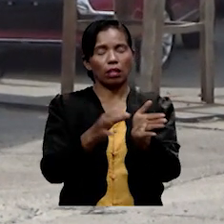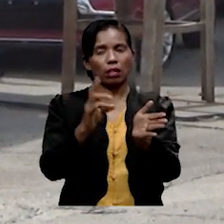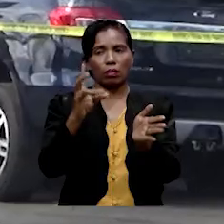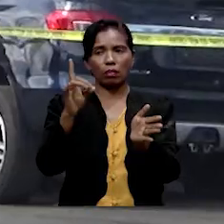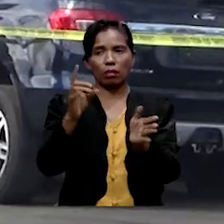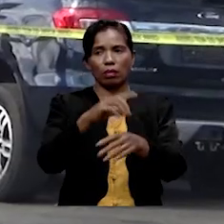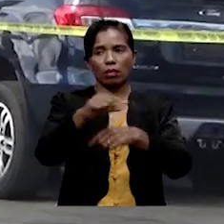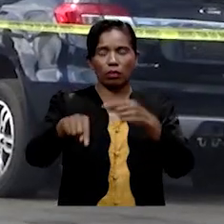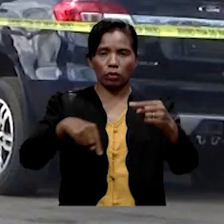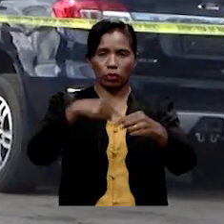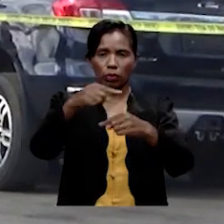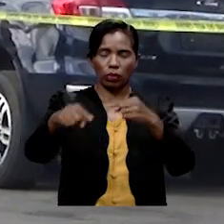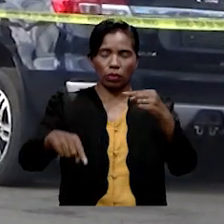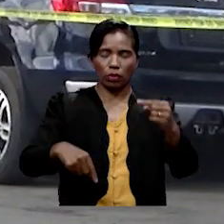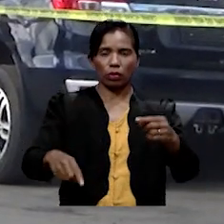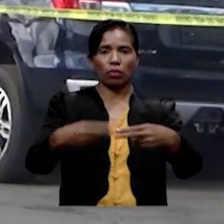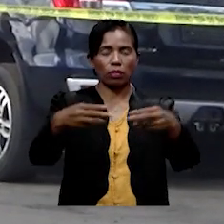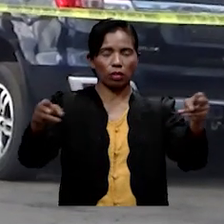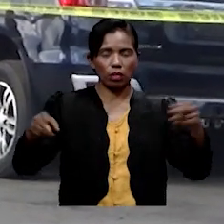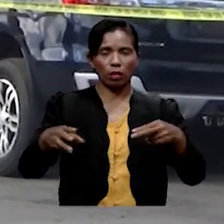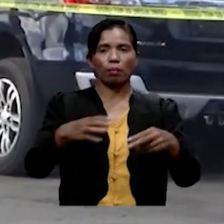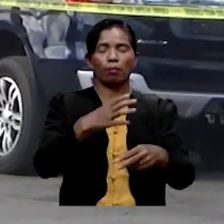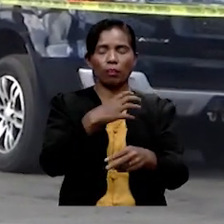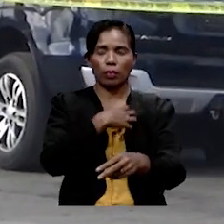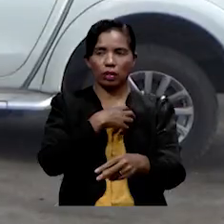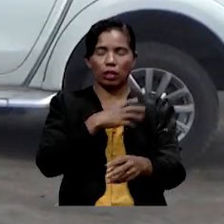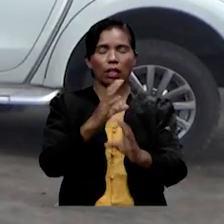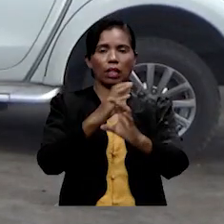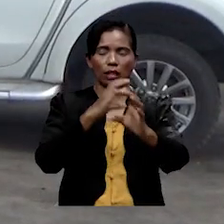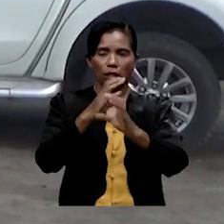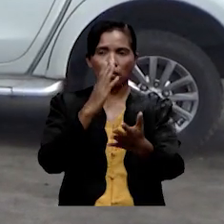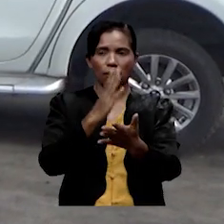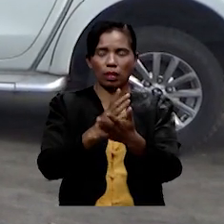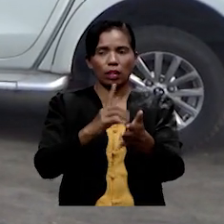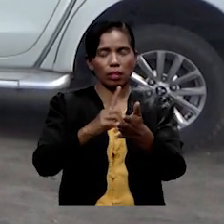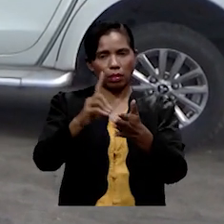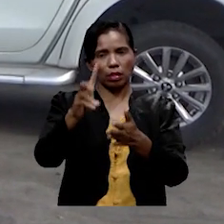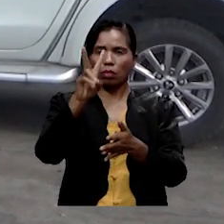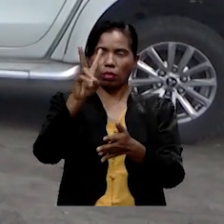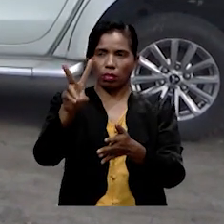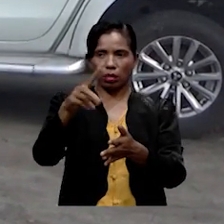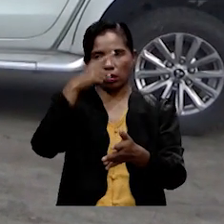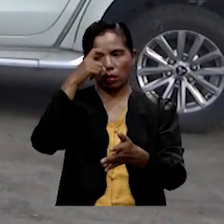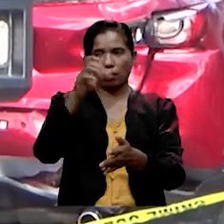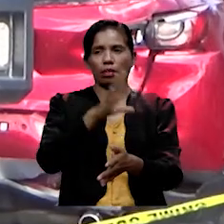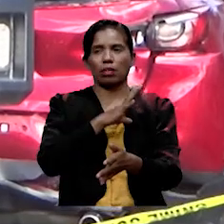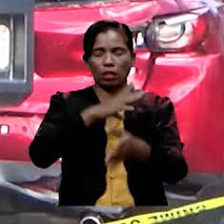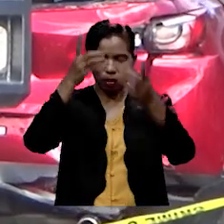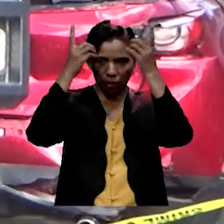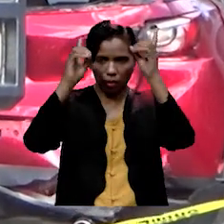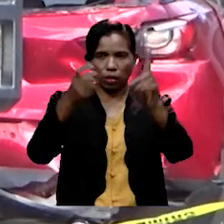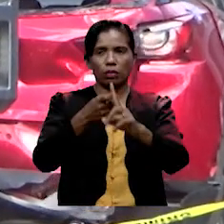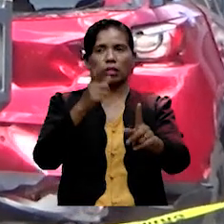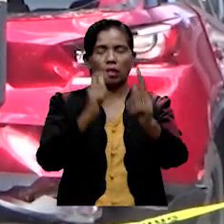metin hela ho fita polisianian. Kereta sirne para iha Porto Deli kuasa semana rua racing ona tambah sehen desizaun husi